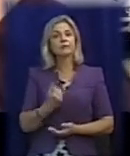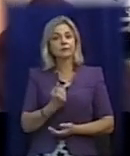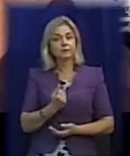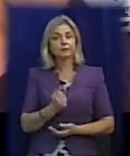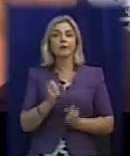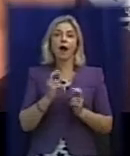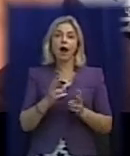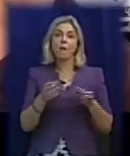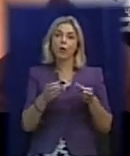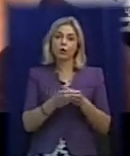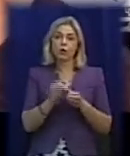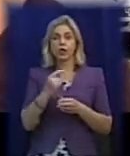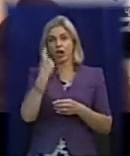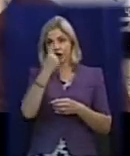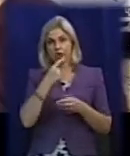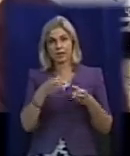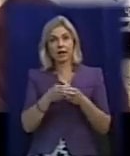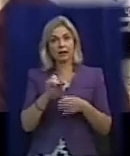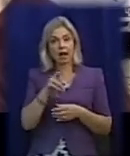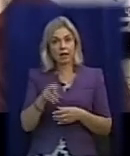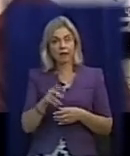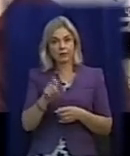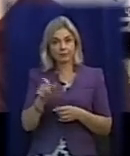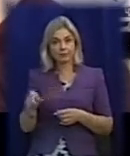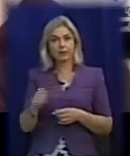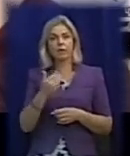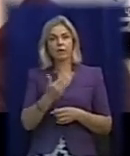згуртовують як підрозділ, так і особовий склад.